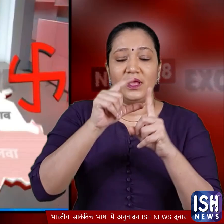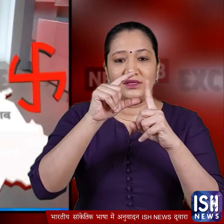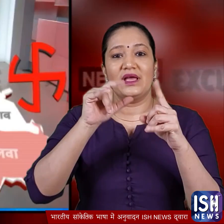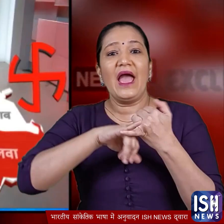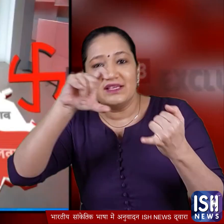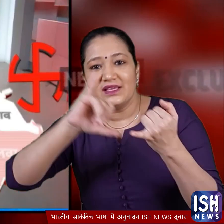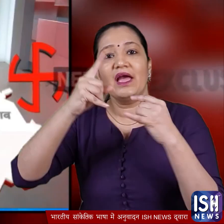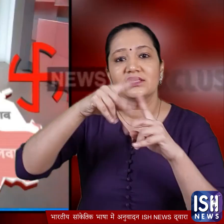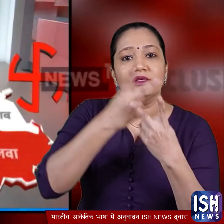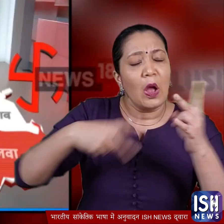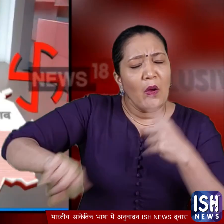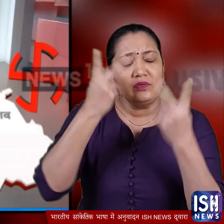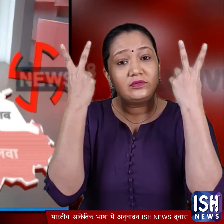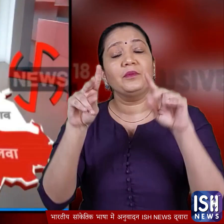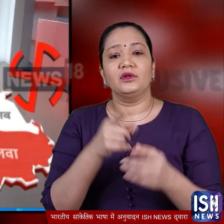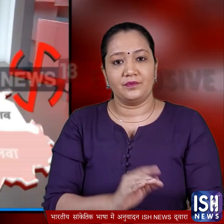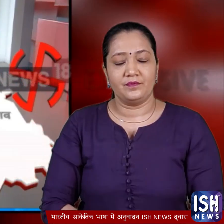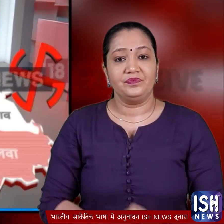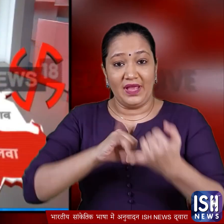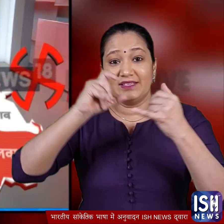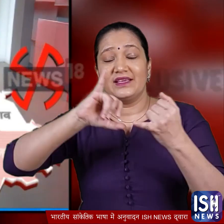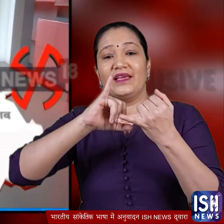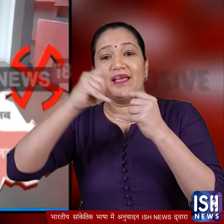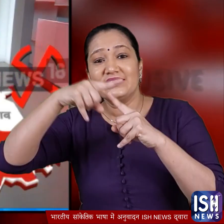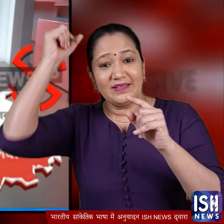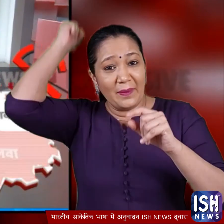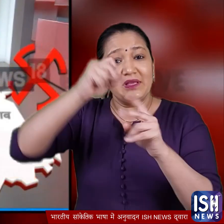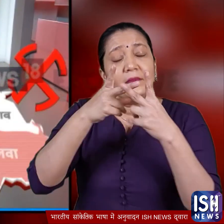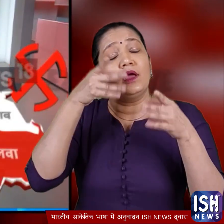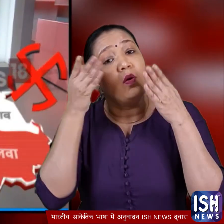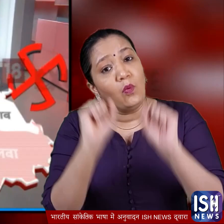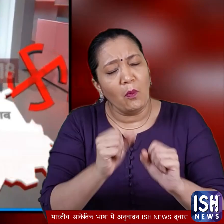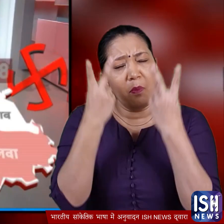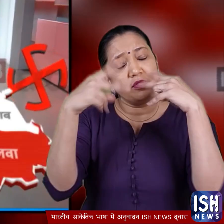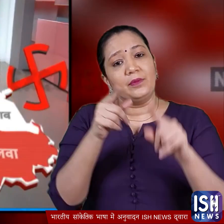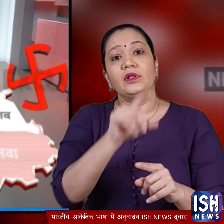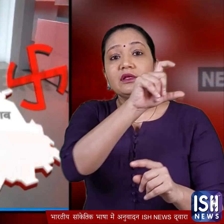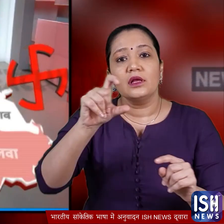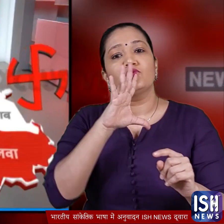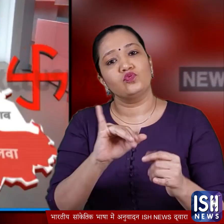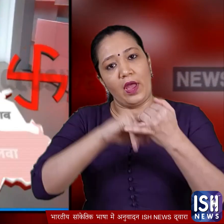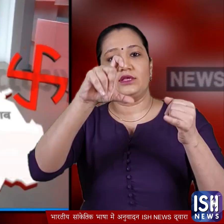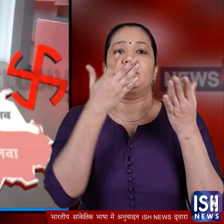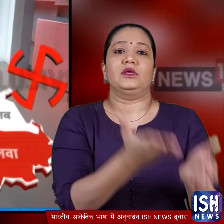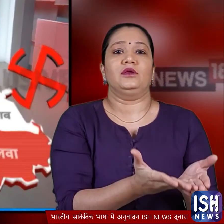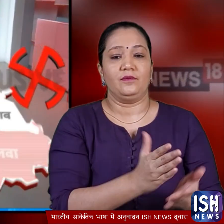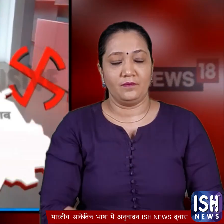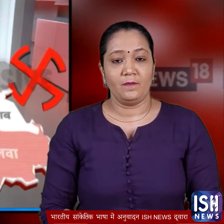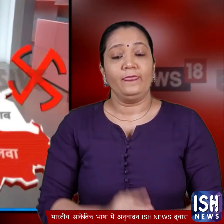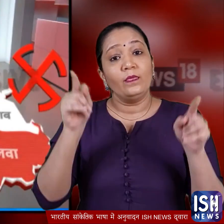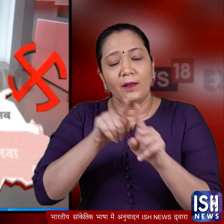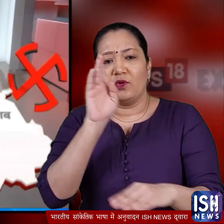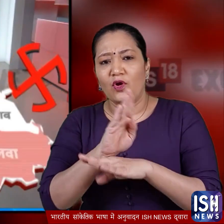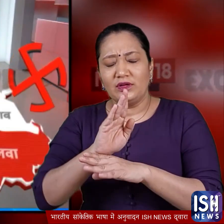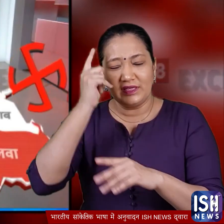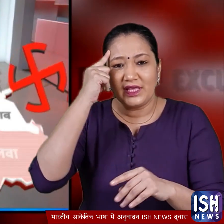दलित और सिखों की संख्या सबसे ज्यादा है और दलित सिखों की संख्या सबसे ज्यादा है और सीएम चन्नी भी दलित समुदाय से ही आते हैं।